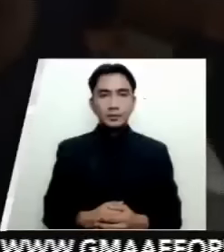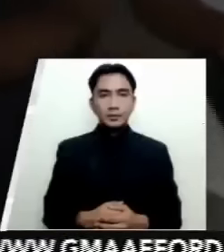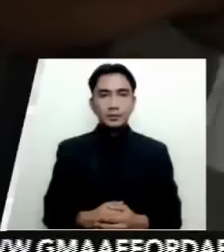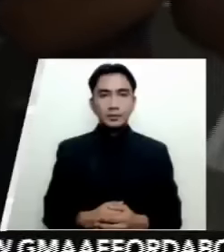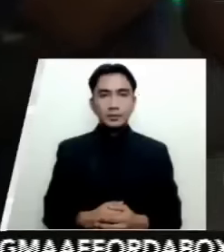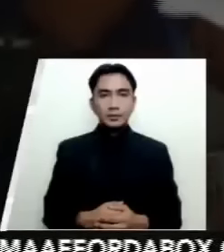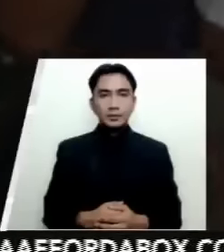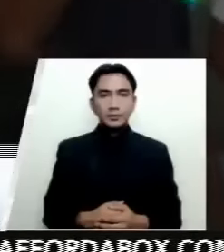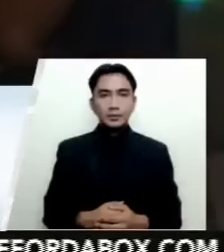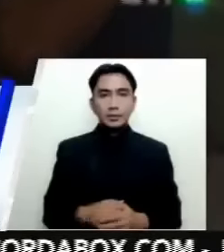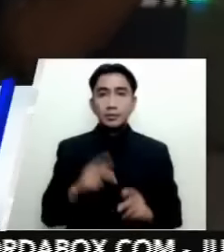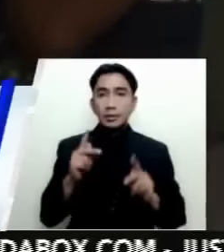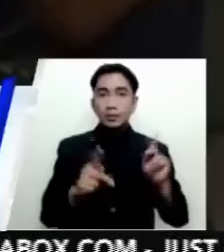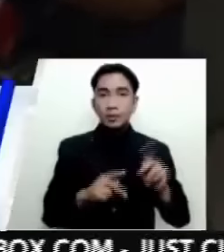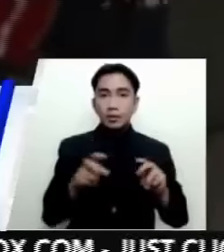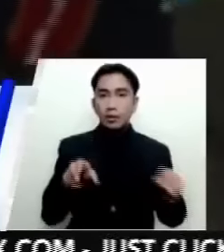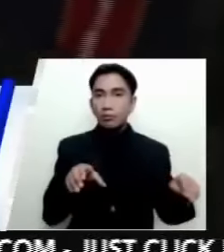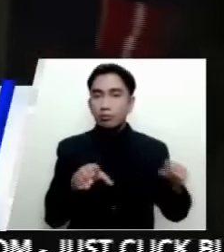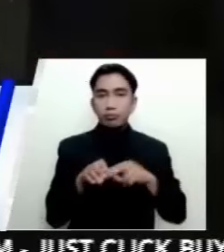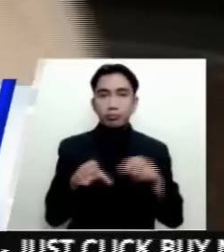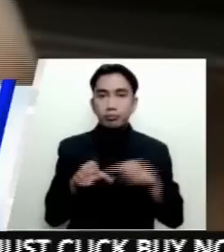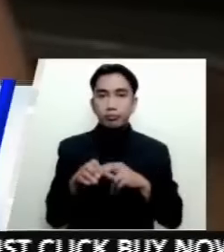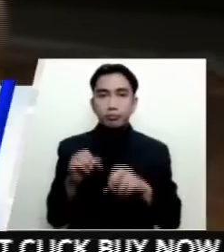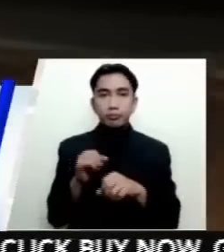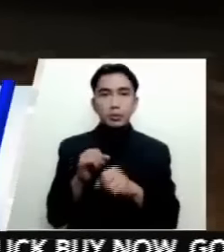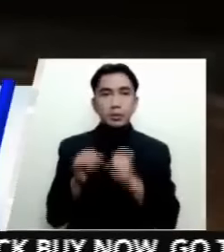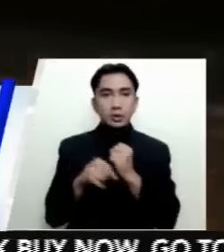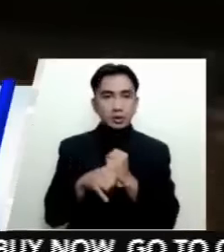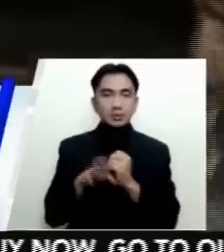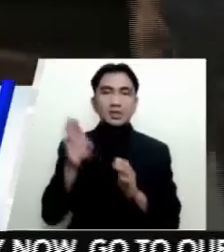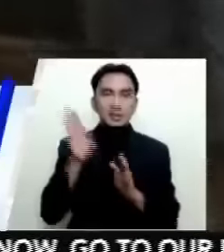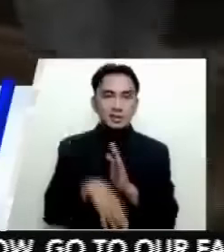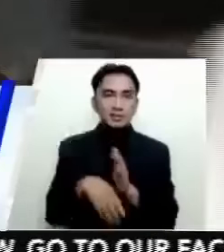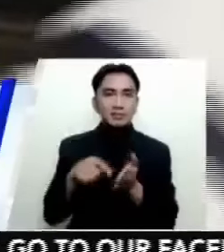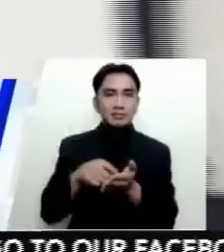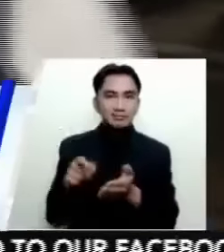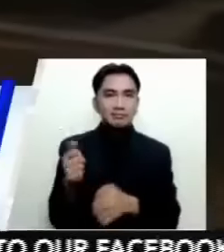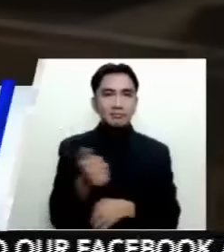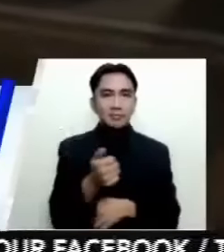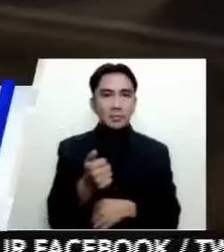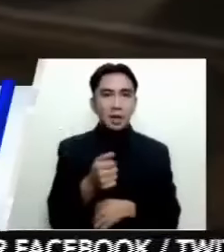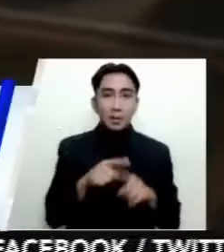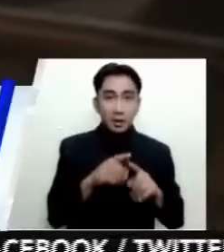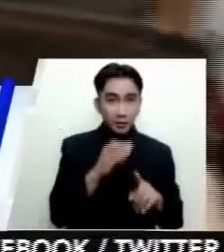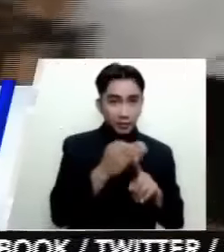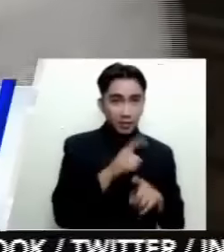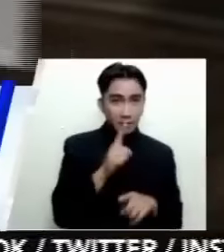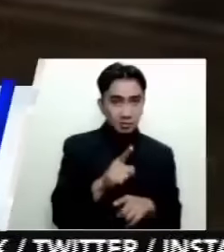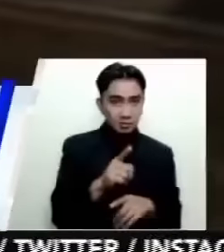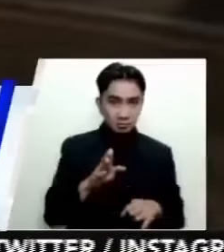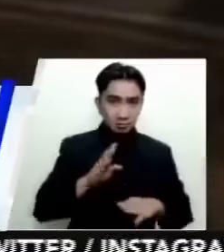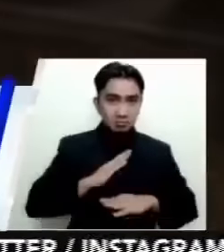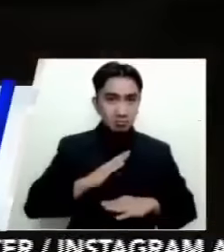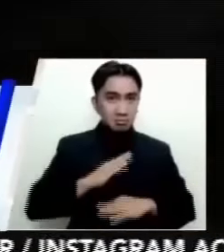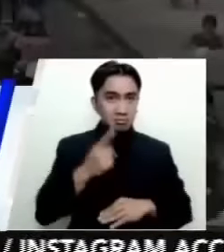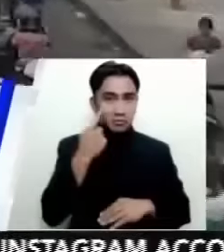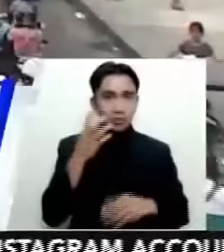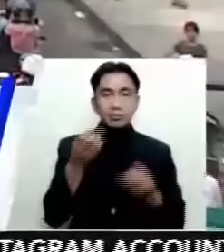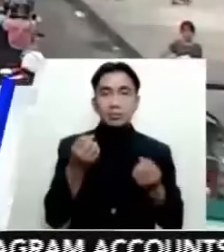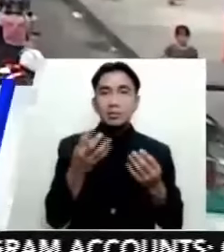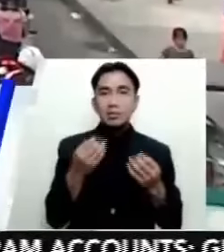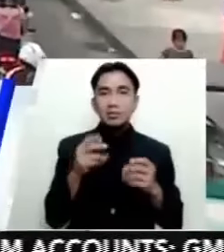umaasa ang masang Pilipino para sa mas abot kayang pamasahe. Pero sa February 1, sasapat kaya ang masasakyan jeep sa dami na nagko-commute.